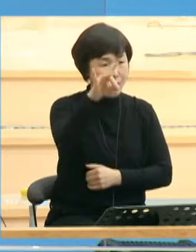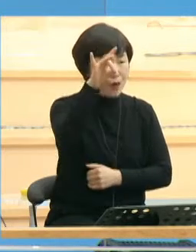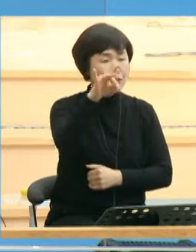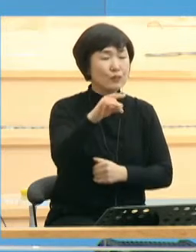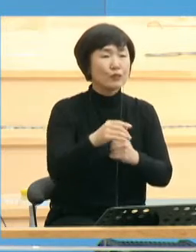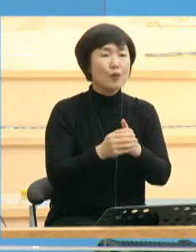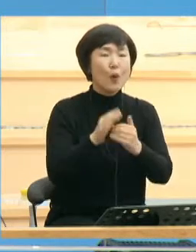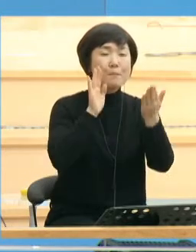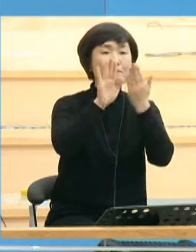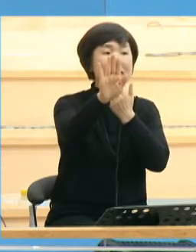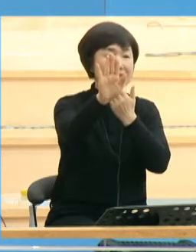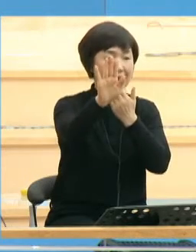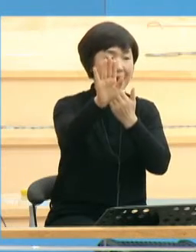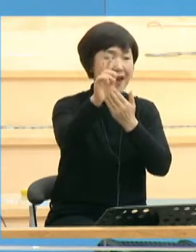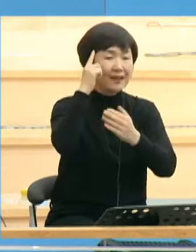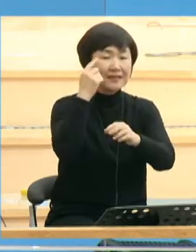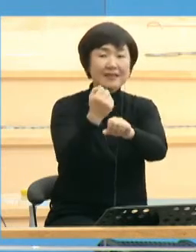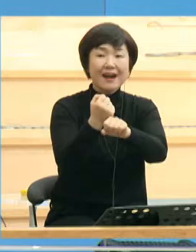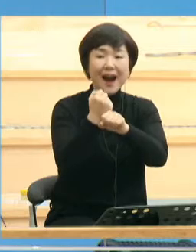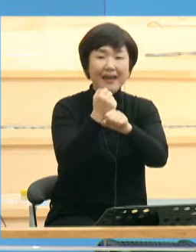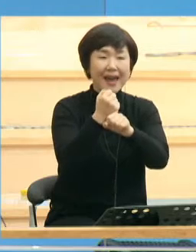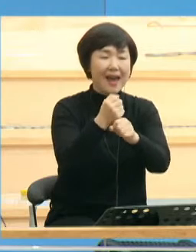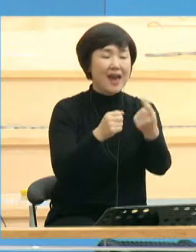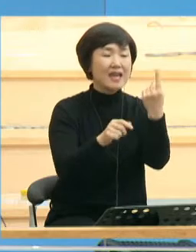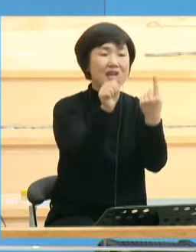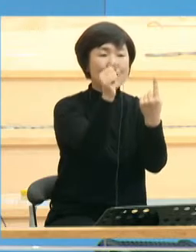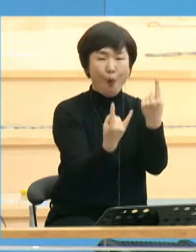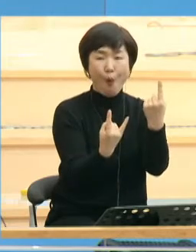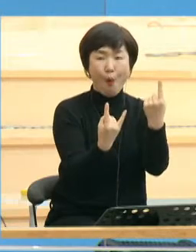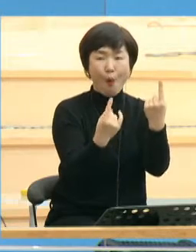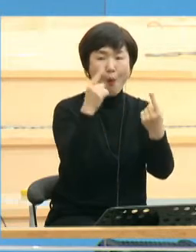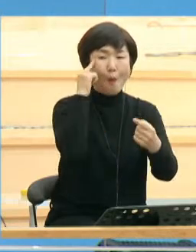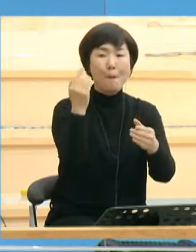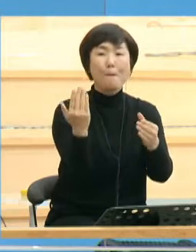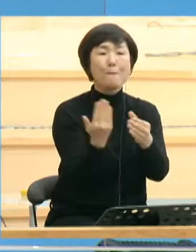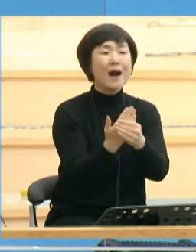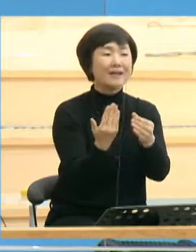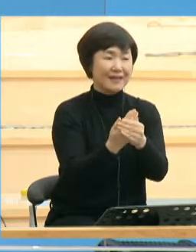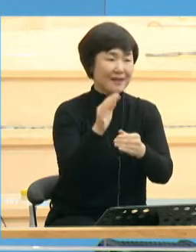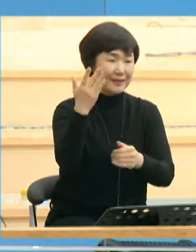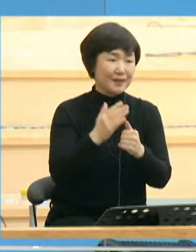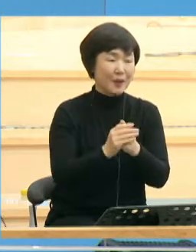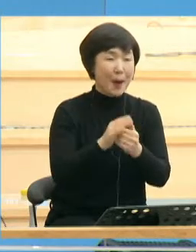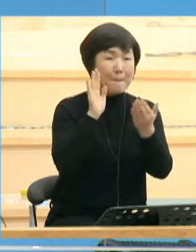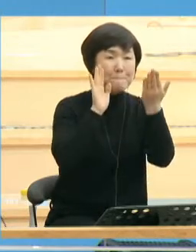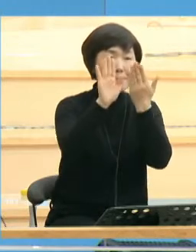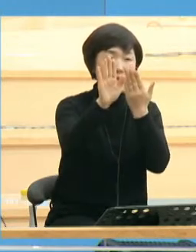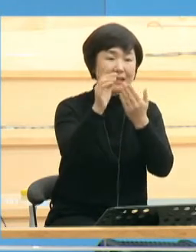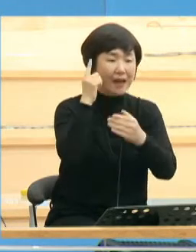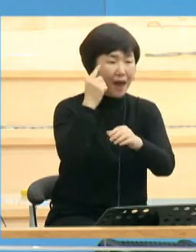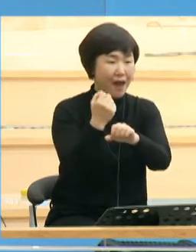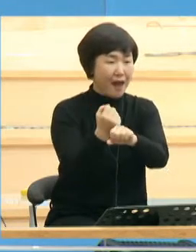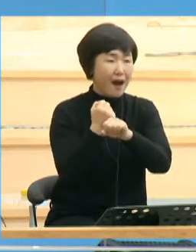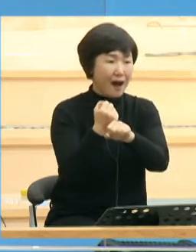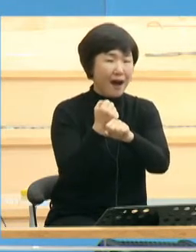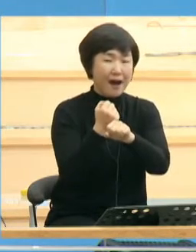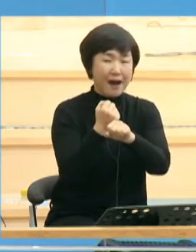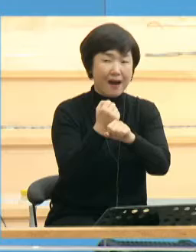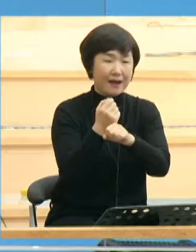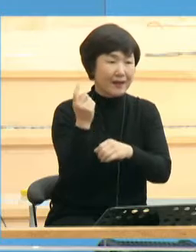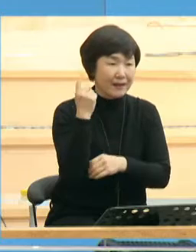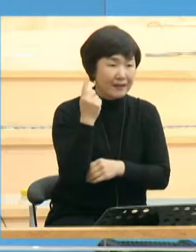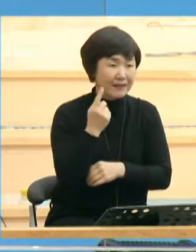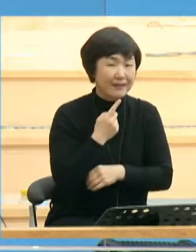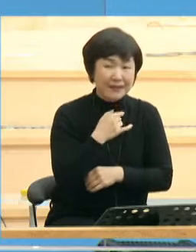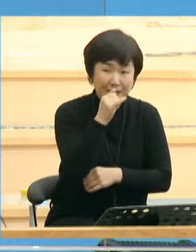미래야 끼로 박사 다 된 분 있음 미래학 일하는 것 자체를 좀 들어 보셨습니까 미래야 여러분